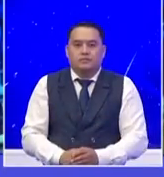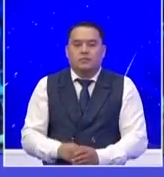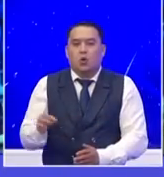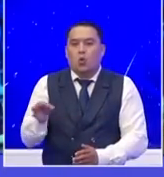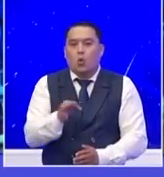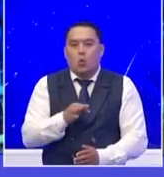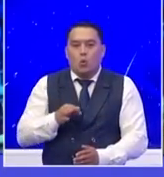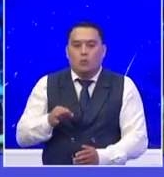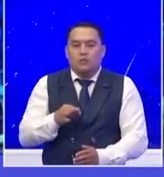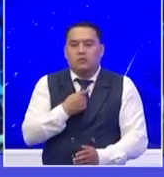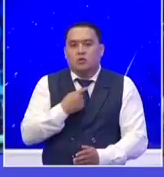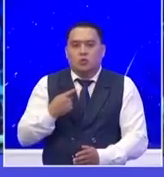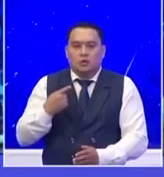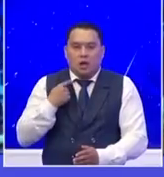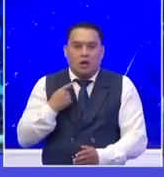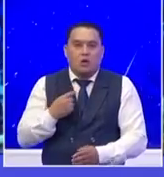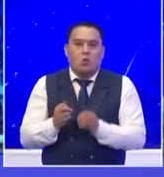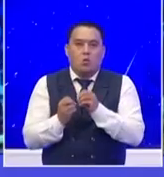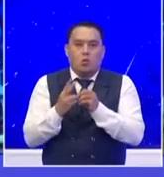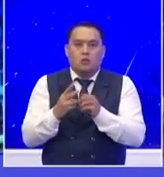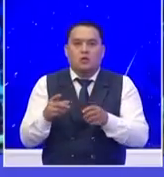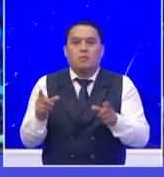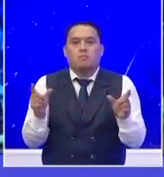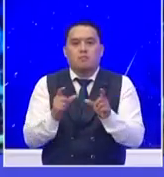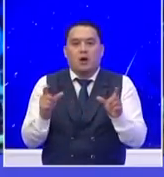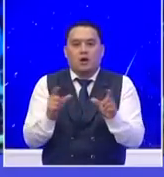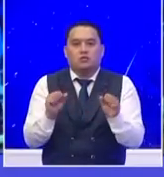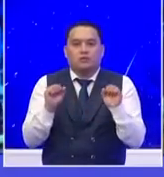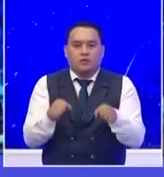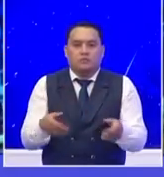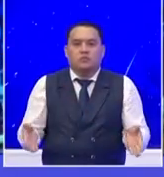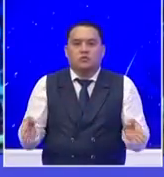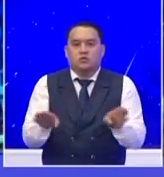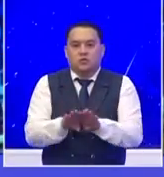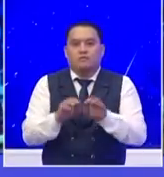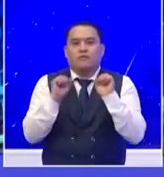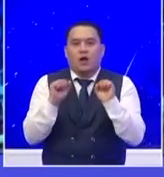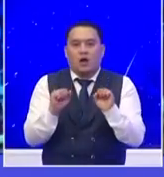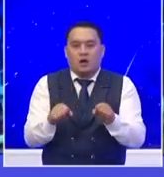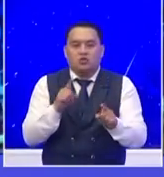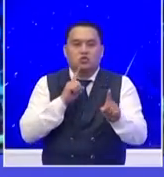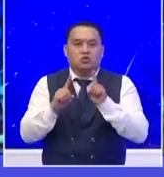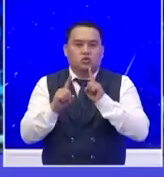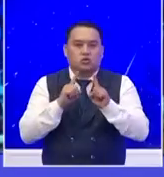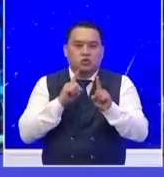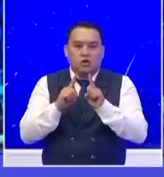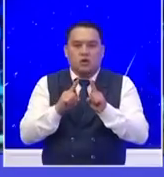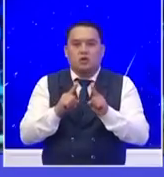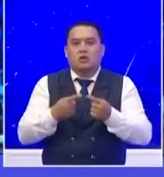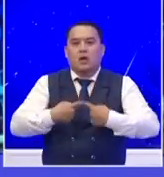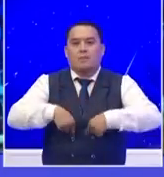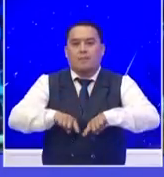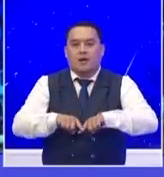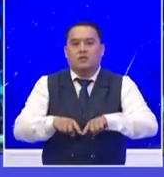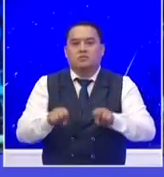Облыс орталығындағы 12 ірі сауда үйі жабылуы мүмкін. Бұл туралы Жетісу медиа алаңында өткен жиында облыстық әділет